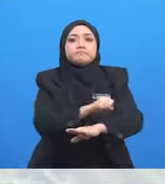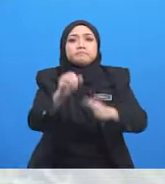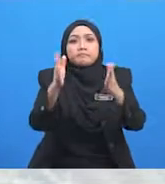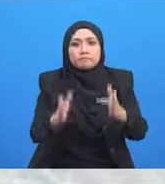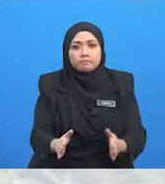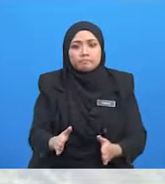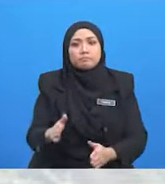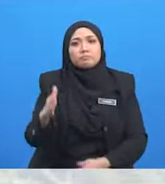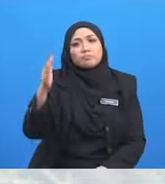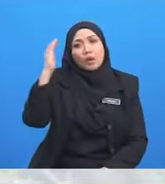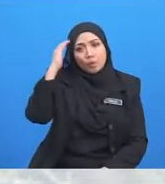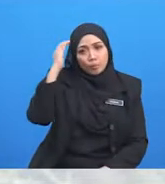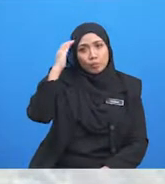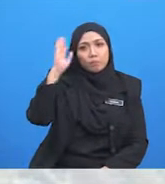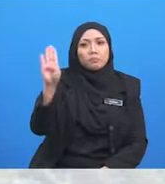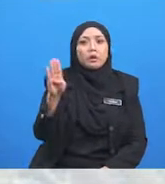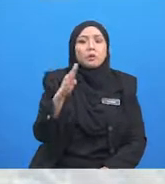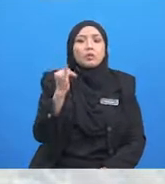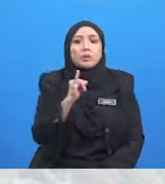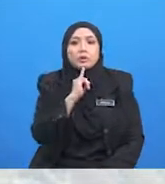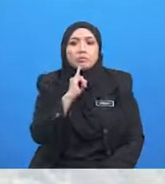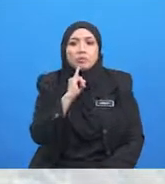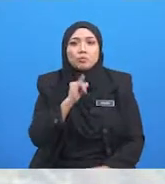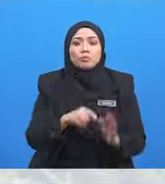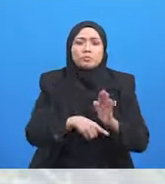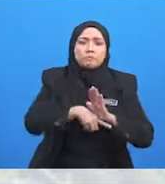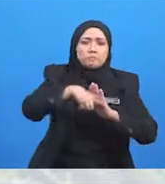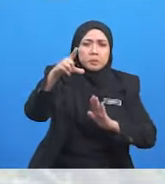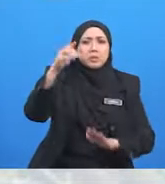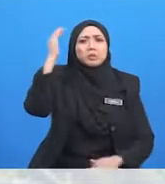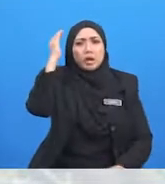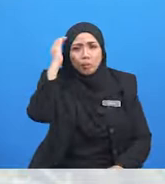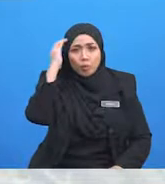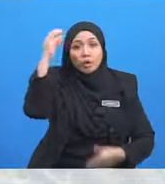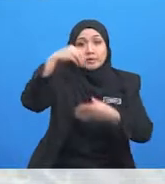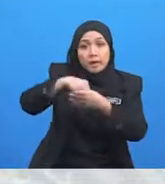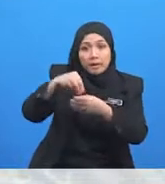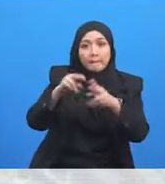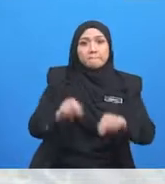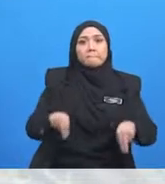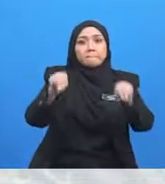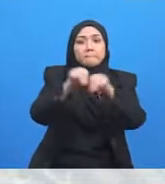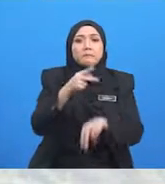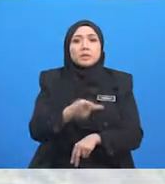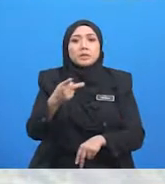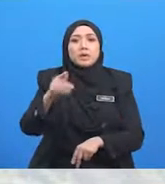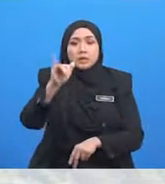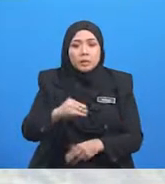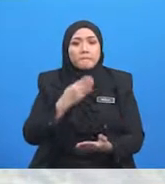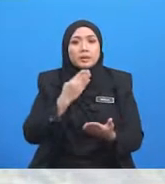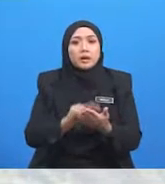mengakui bahawa ibunya lebih arif dalam menilai perkara yang